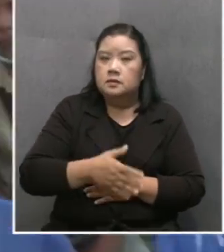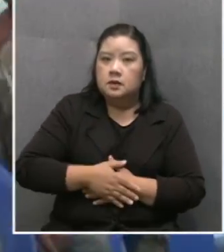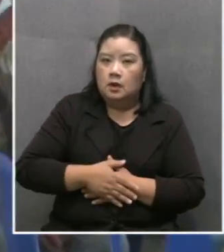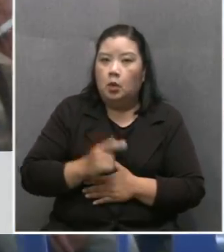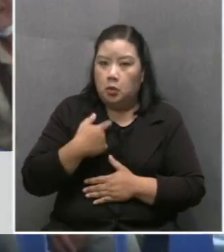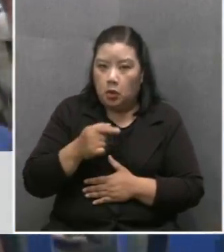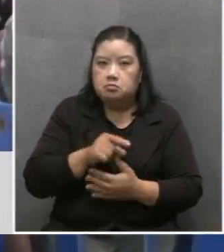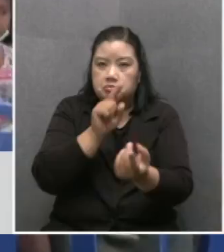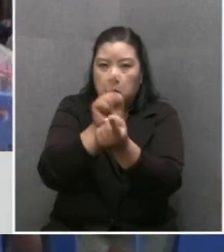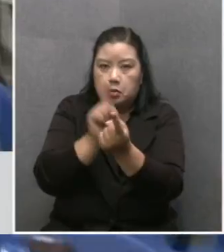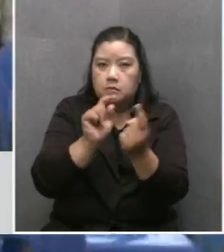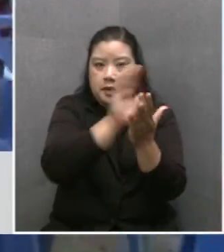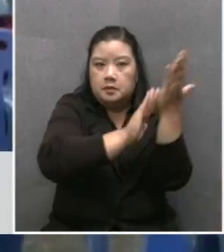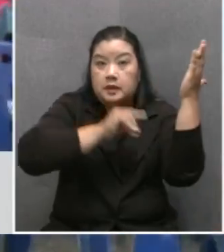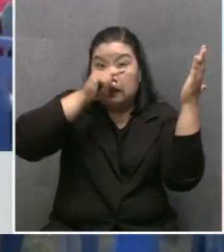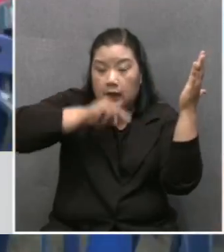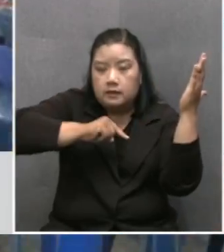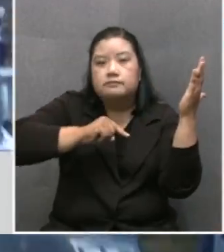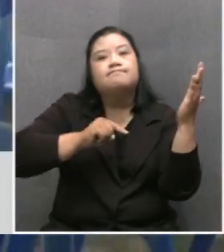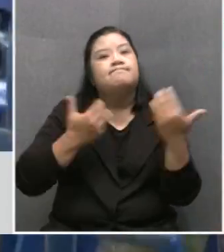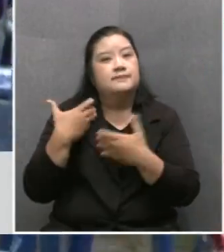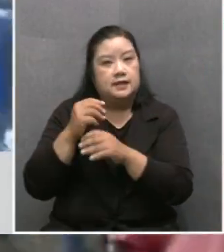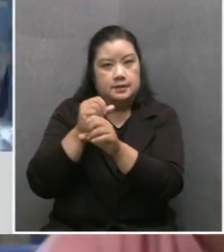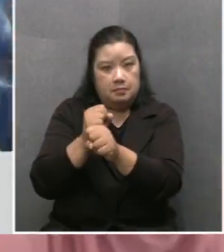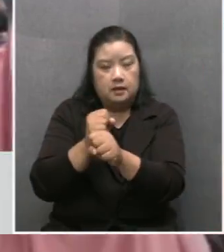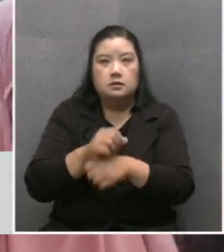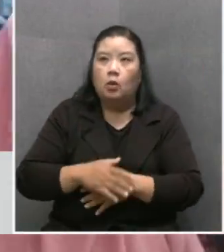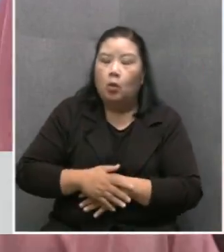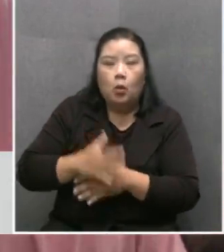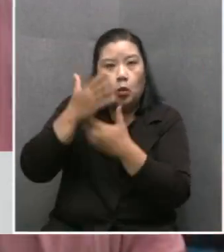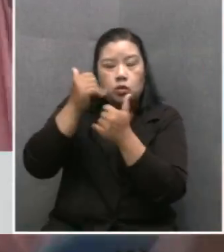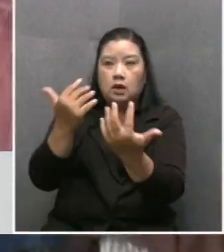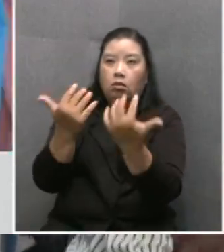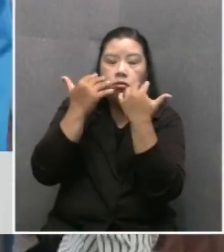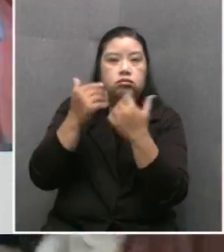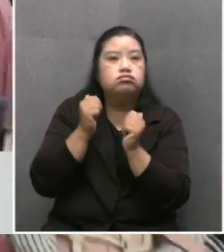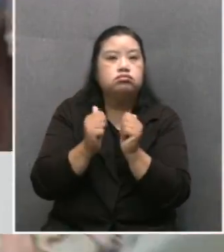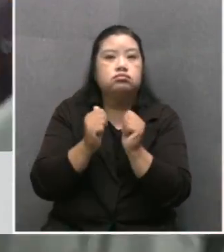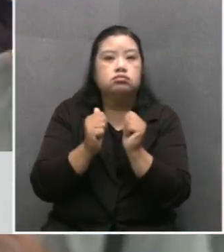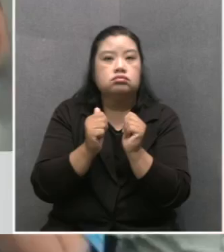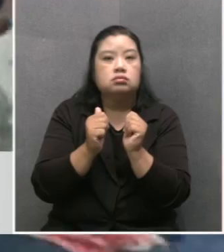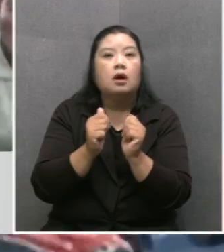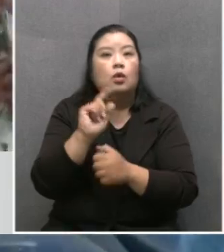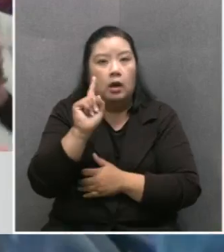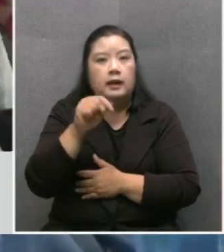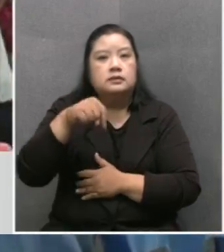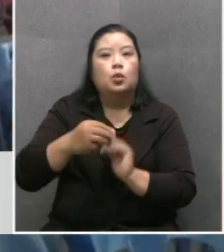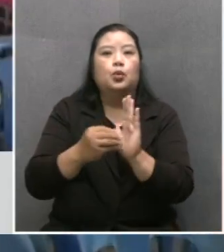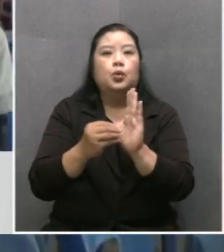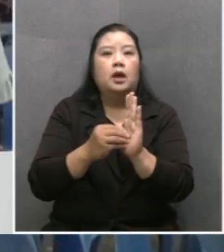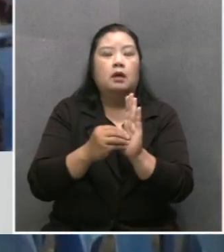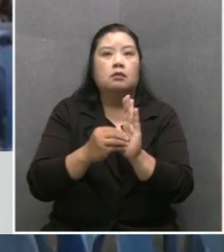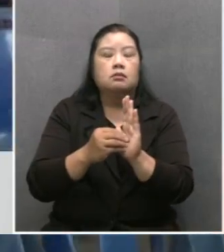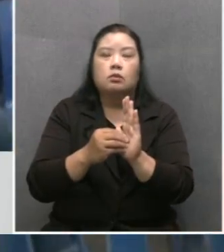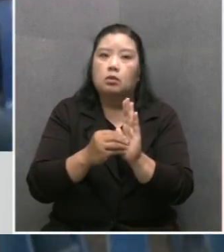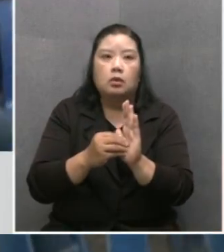าเสียงทั่วประเทศทุกภาคพรรคประชาธิปัตย์มีกระแสตอบรับดีขึ้นค่ะโดยเฉพาะในพื้นที่กรุงเทพมหานครจึ